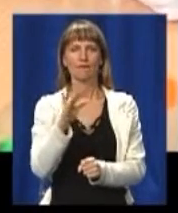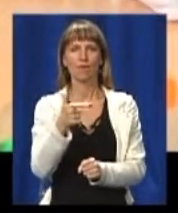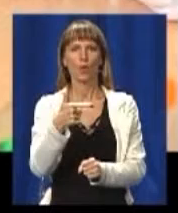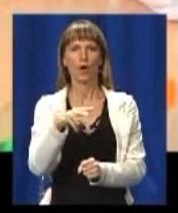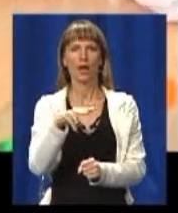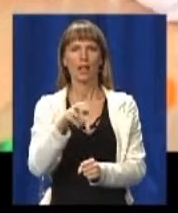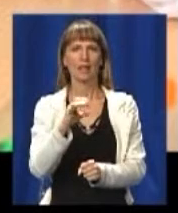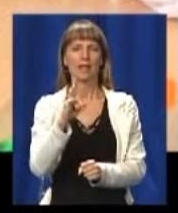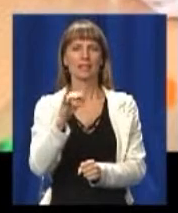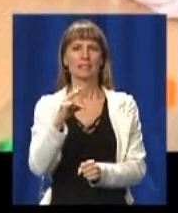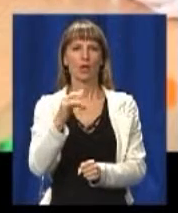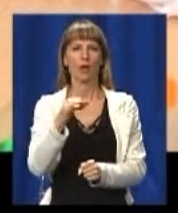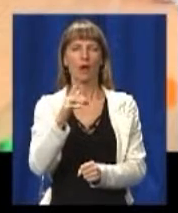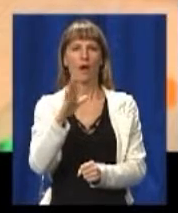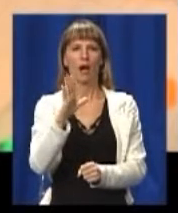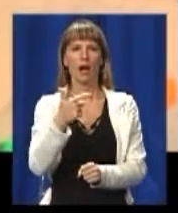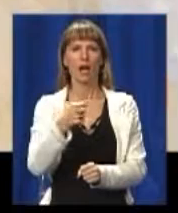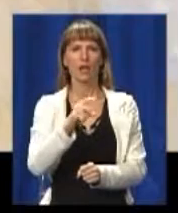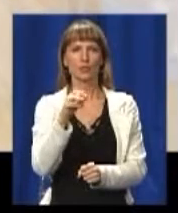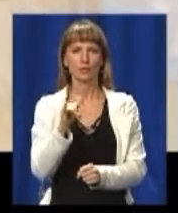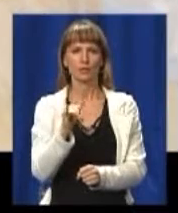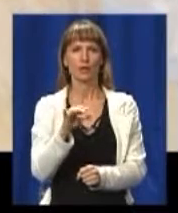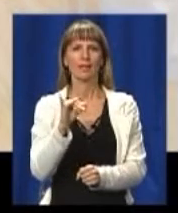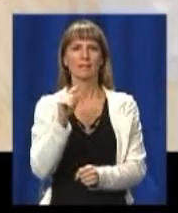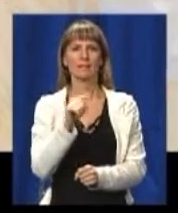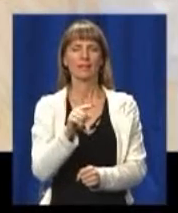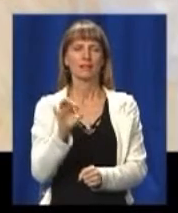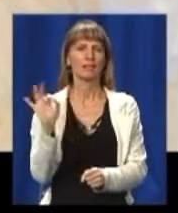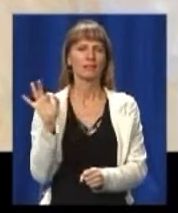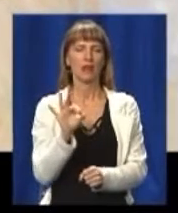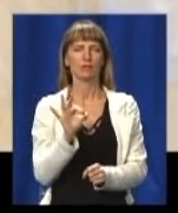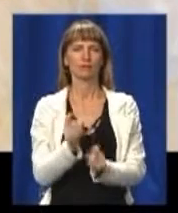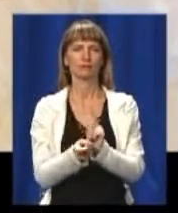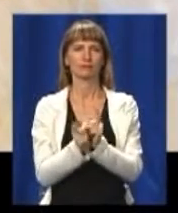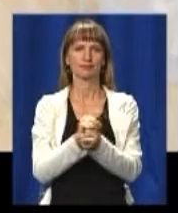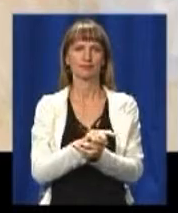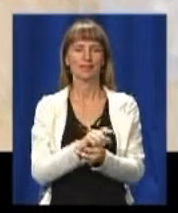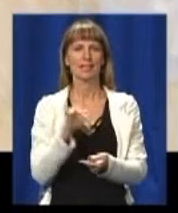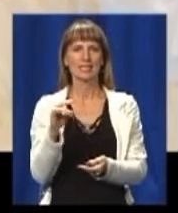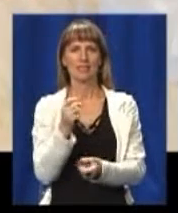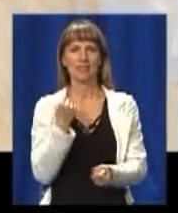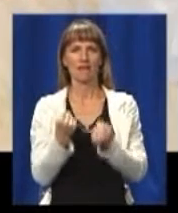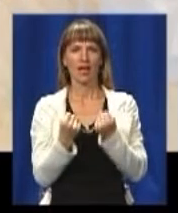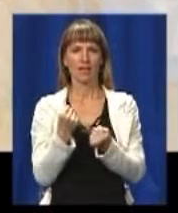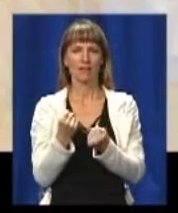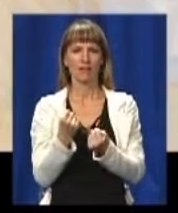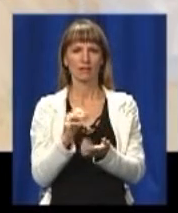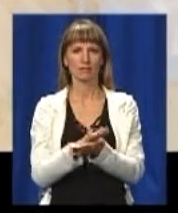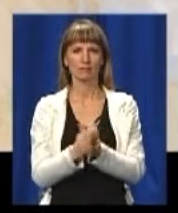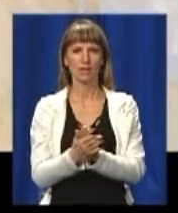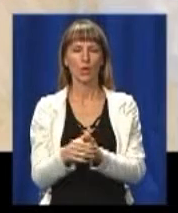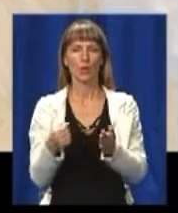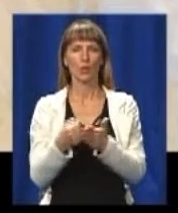вуглекислого газу або двоокису вуглецю. І він одразу переходить із твердого стану